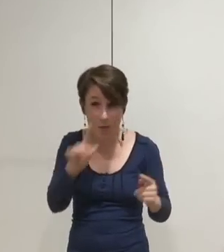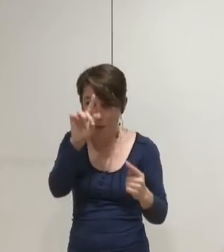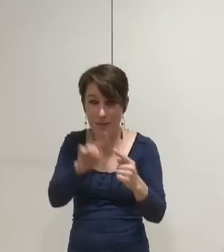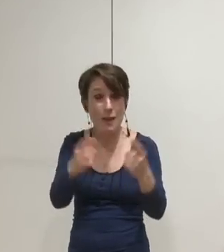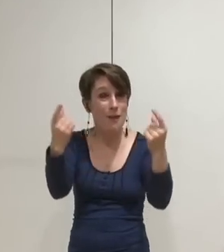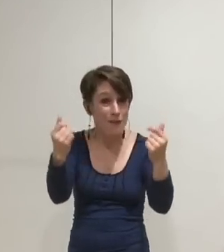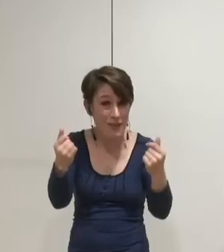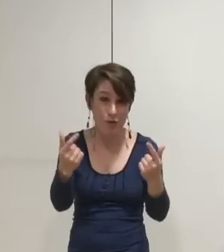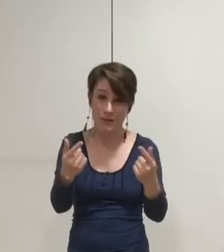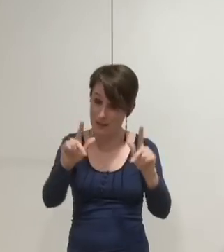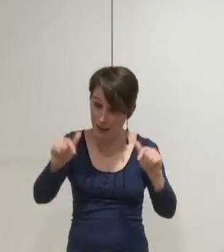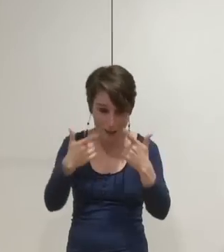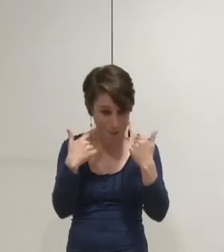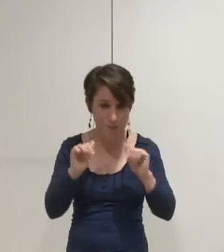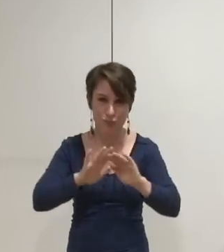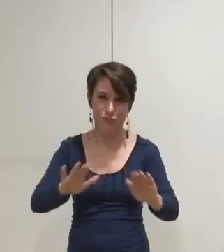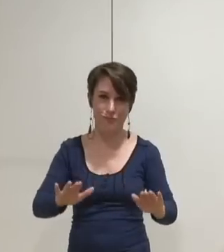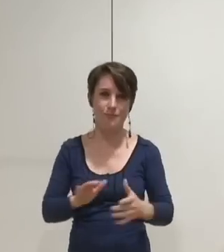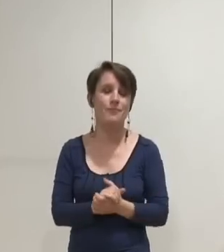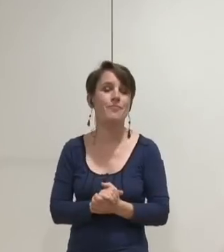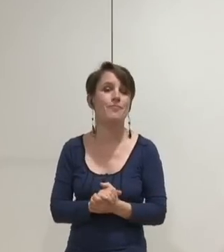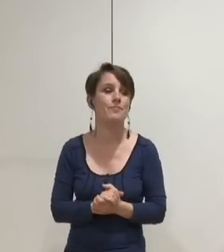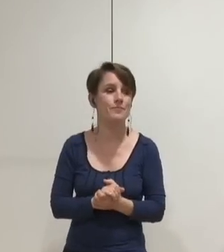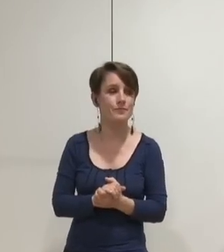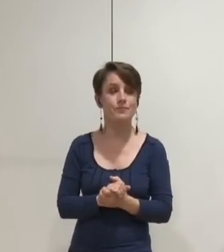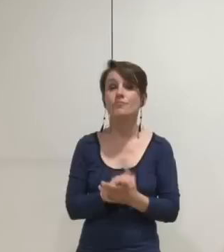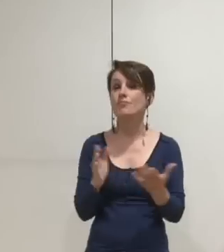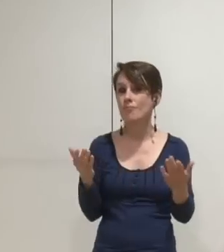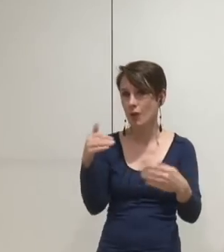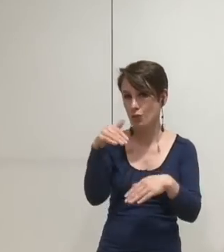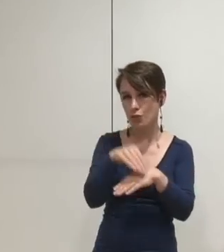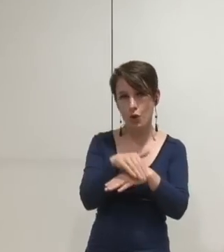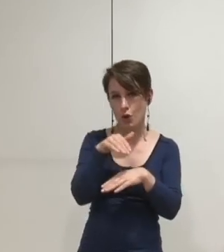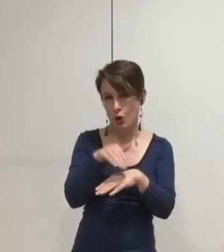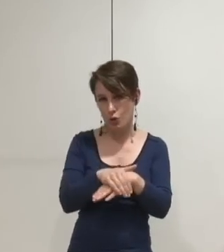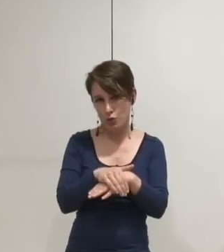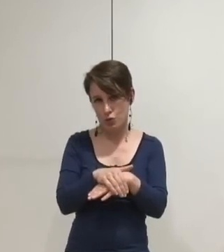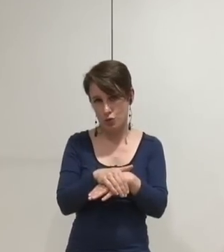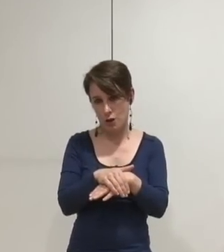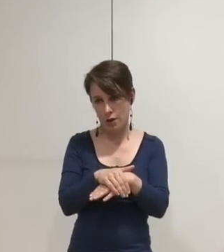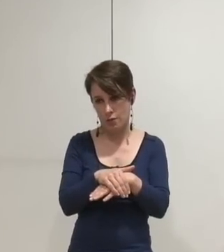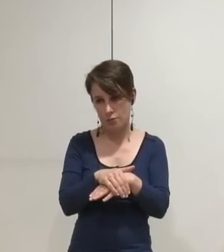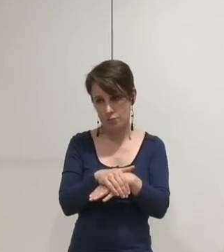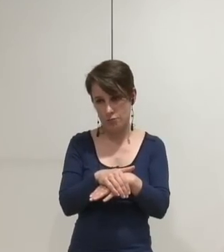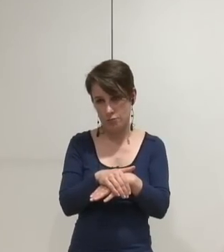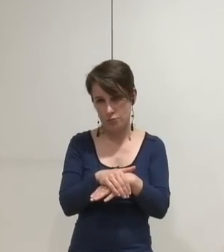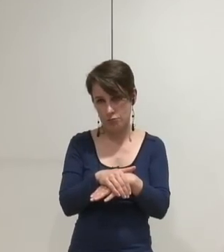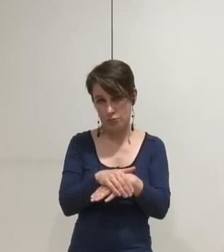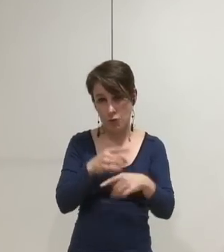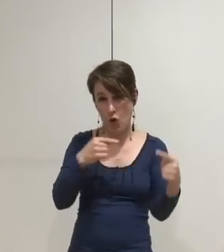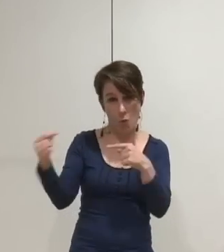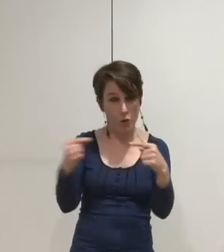aurons à poser alors ce soir nous ne pouvons pas discuter sur autre chose que le choix de la DSP